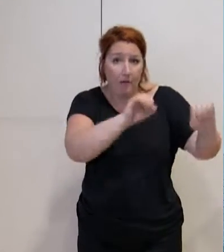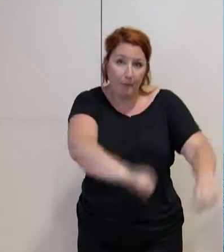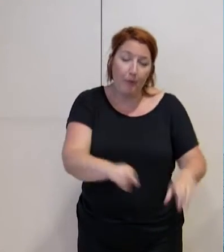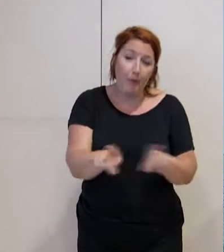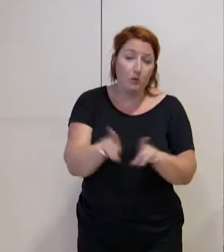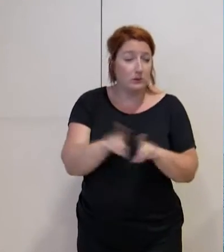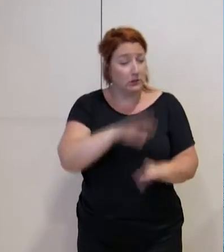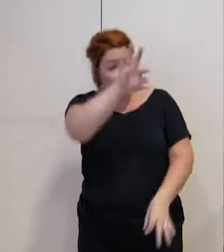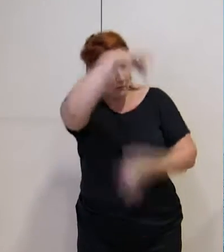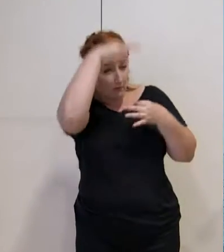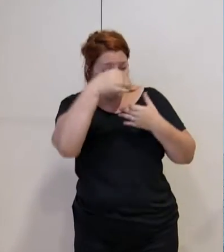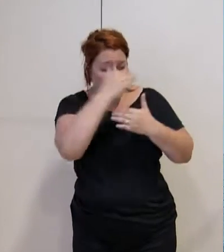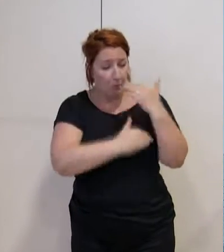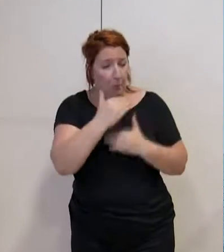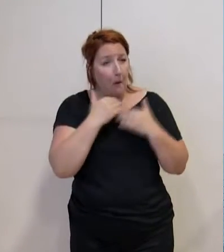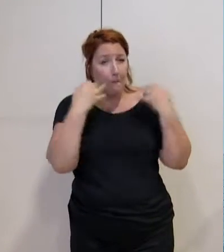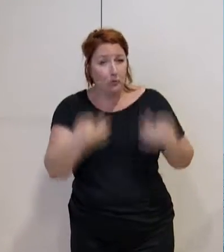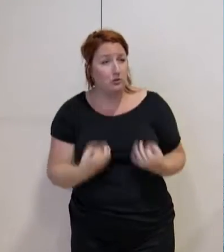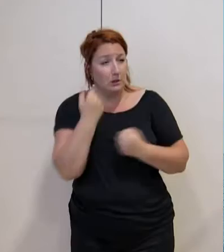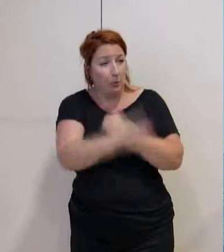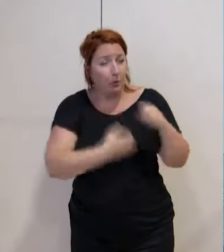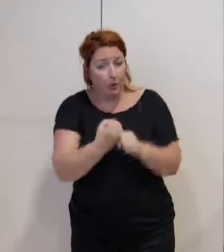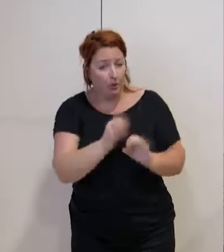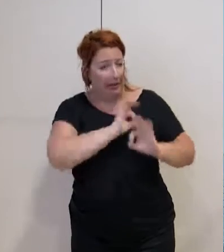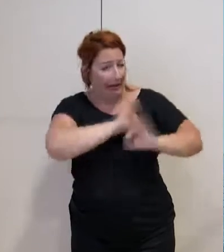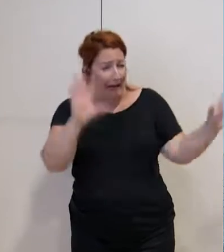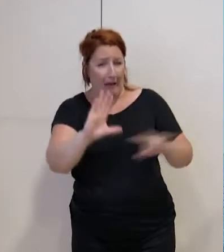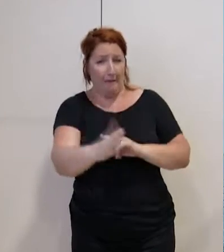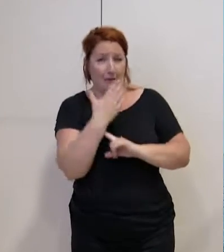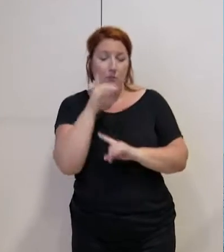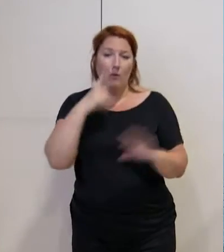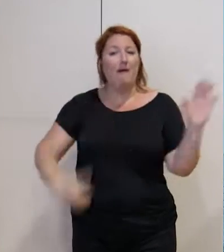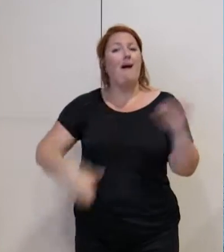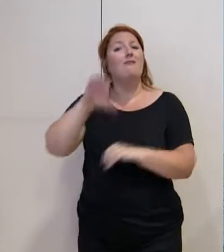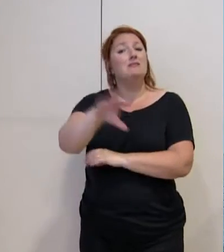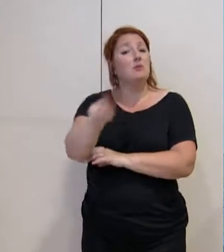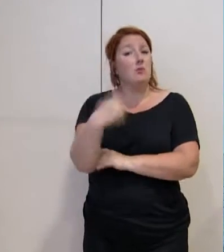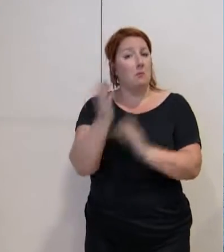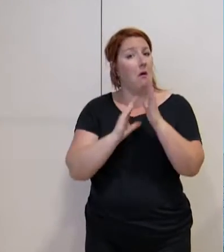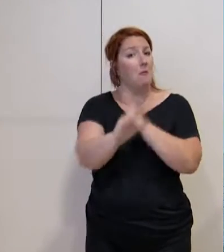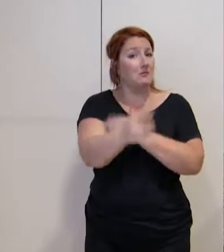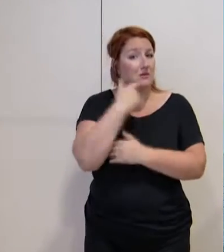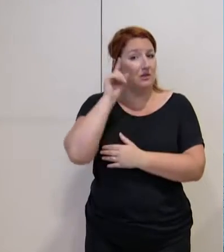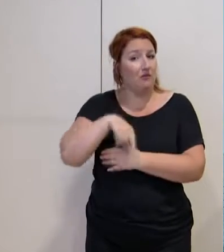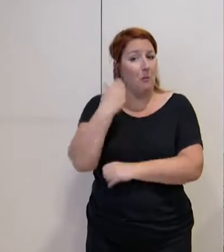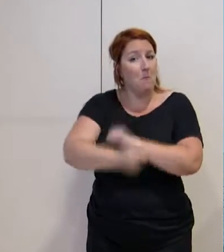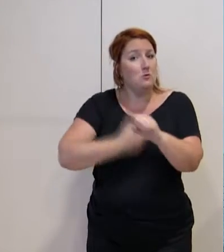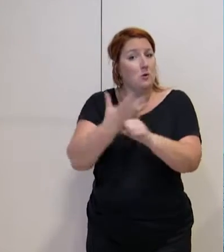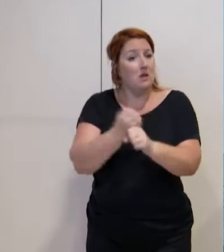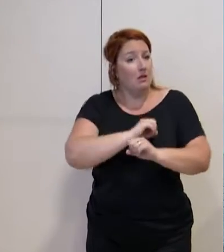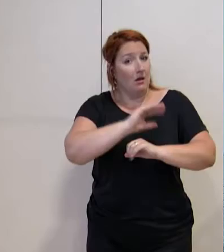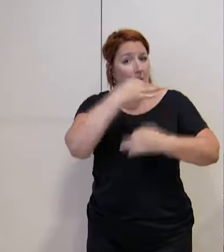un plan budgétaire pluriannuel, puisque cet investissement immobilier engage les finances municipales sur plusieurs années, bien au-delà